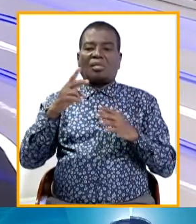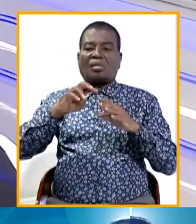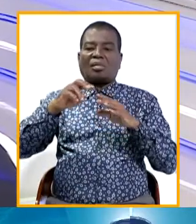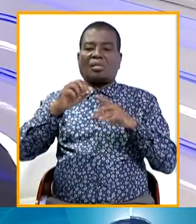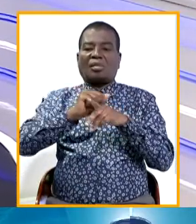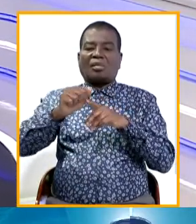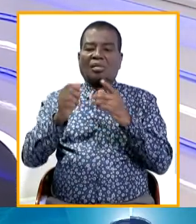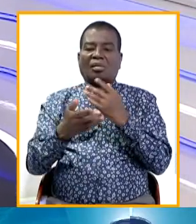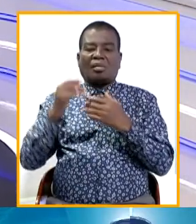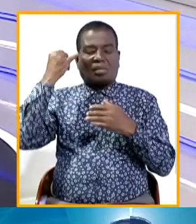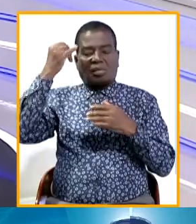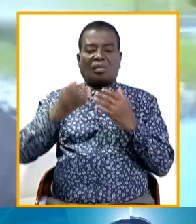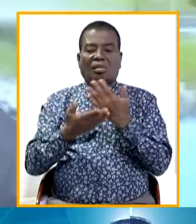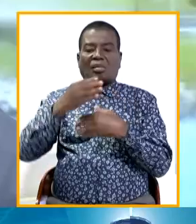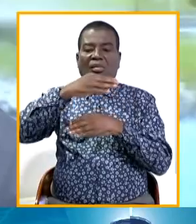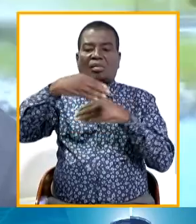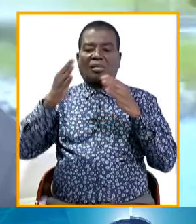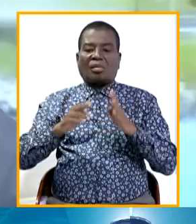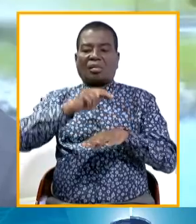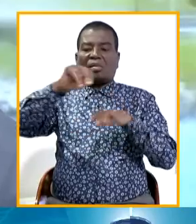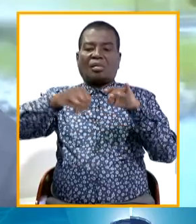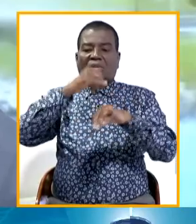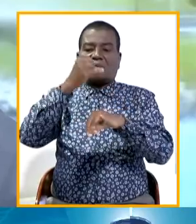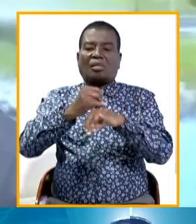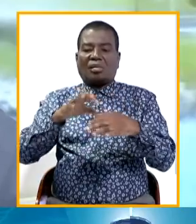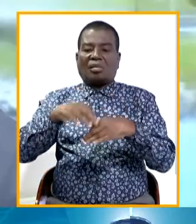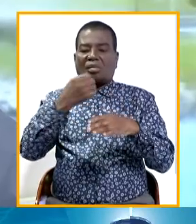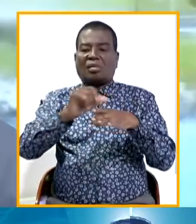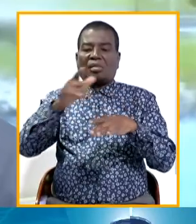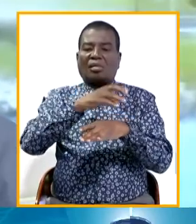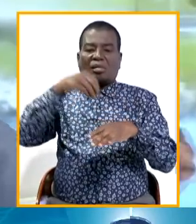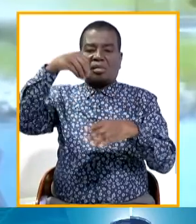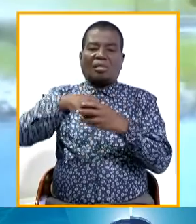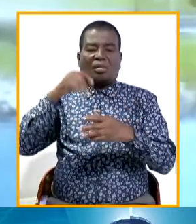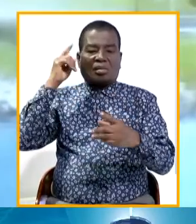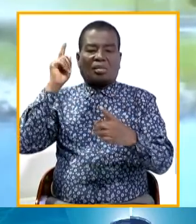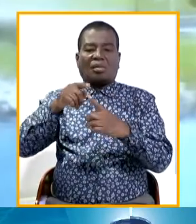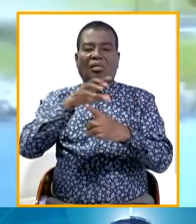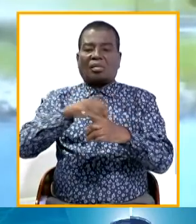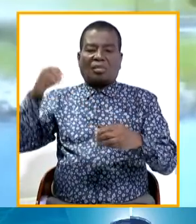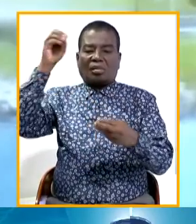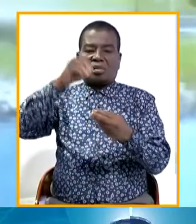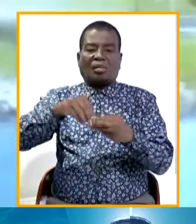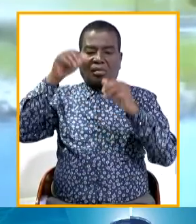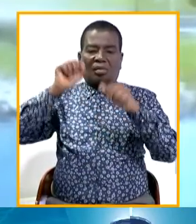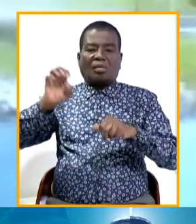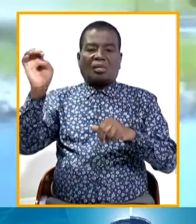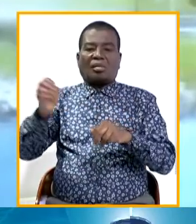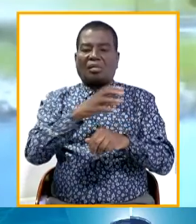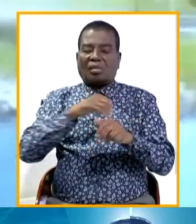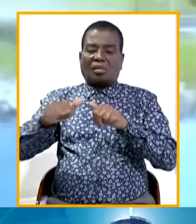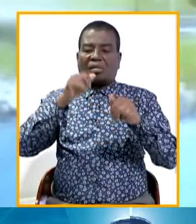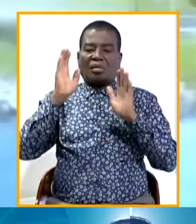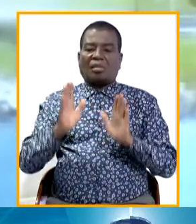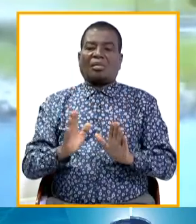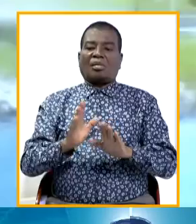initiées par le Bureau international de l'éducation, UNESCO, BIE, dans le but de renforcer les capacités et les aptitudes des acteurs